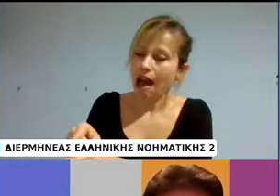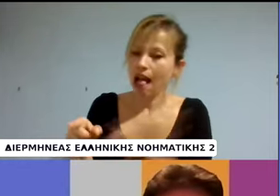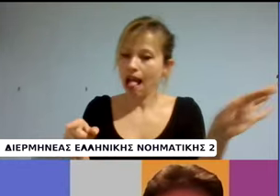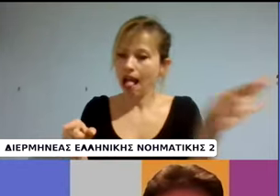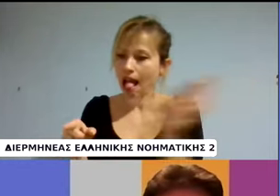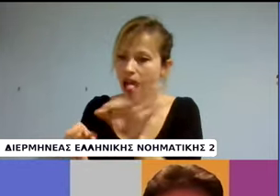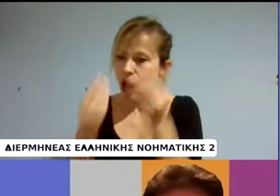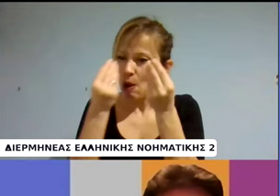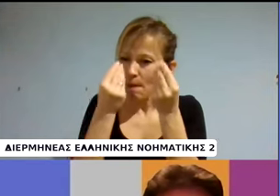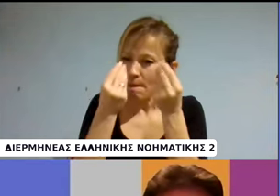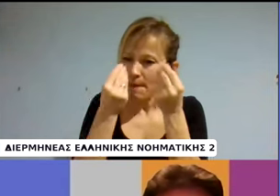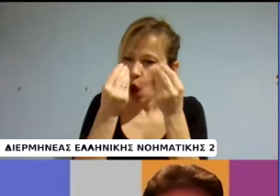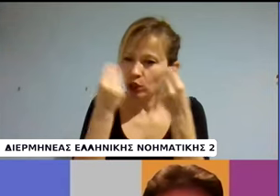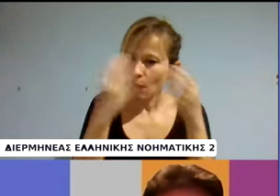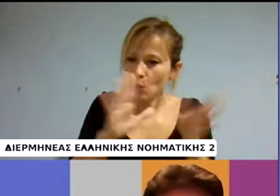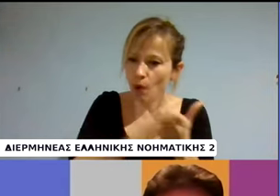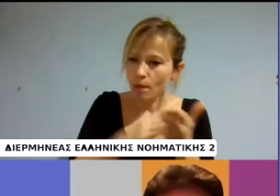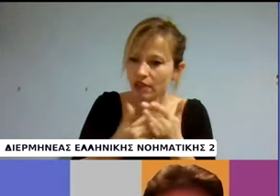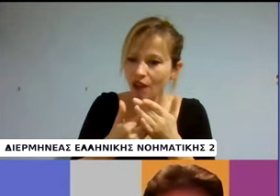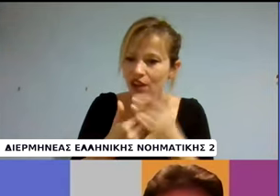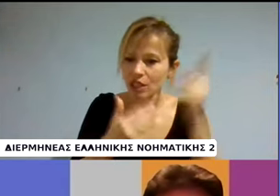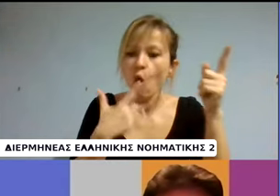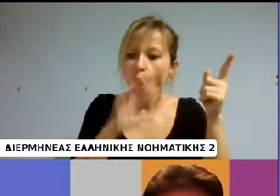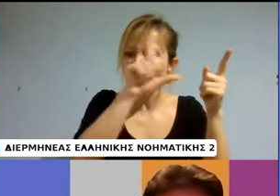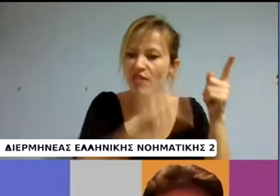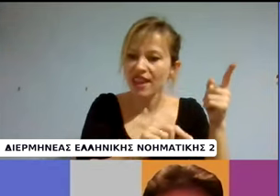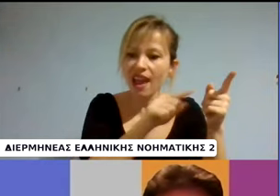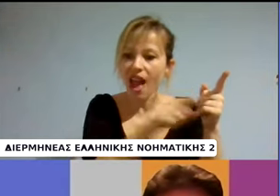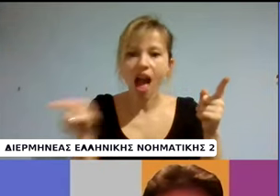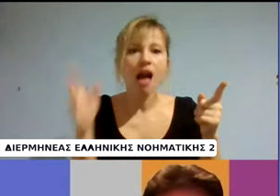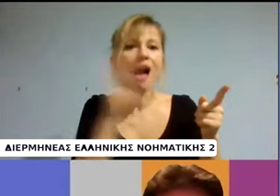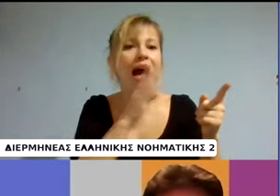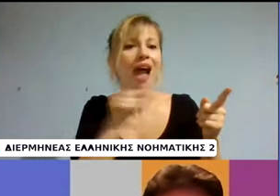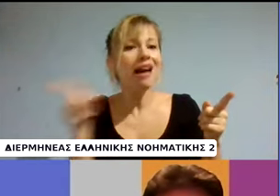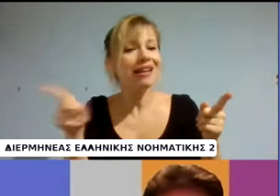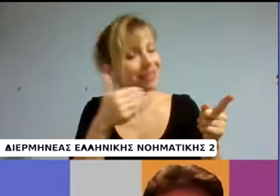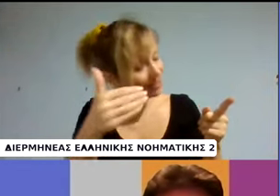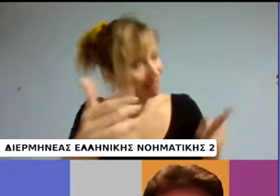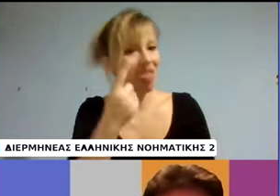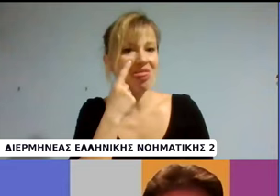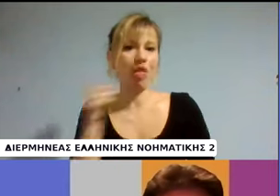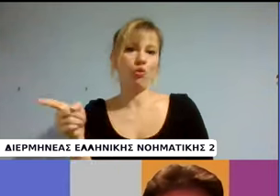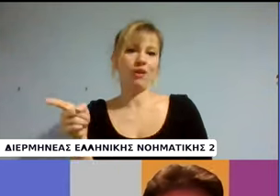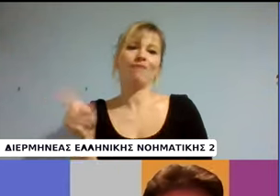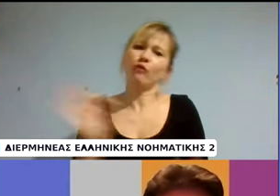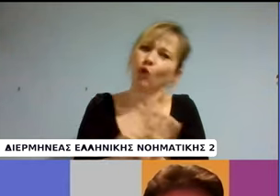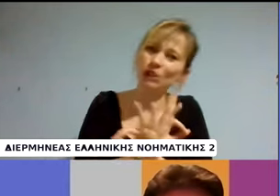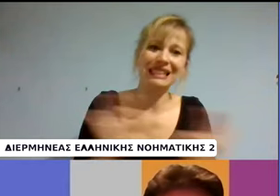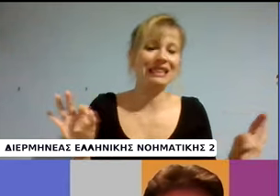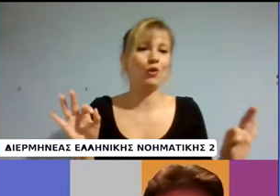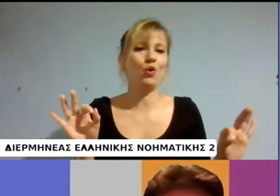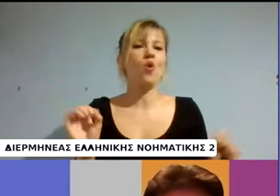ποιοτική μετάφραση. Αυτό είναι το πρώτο που θα τους χτυπήσει